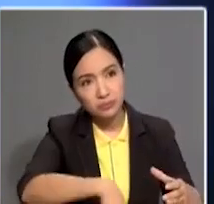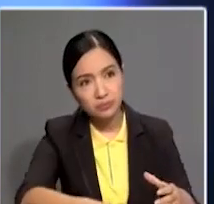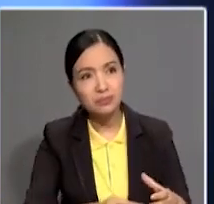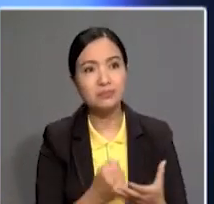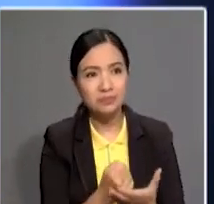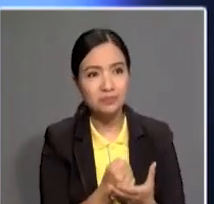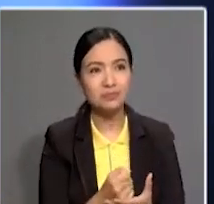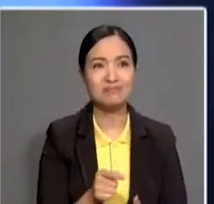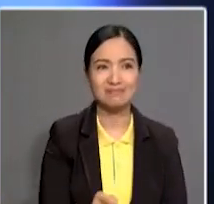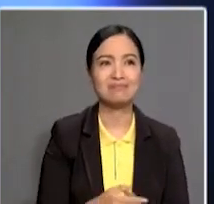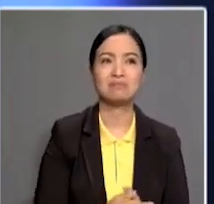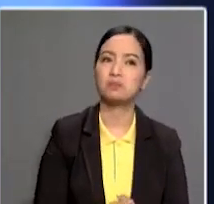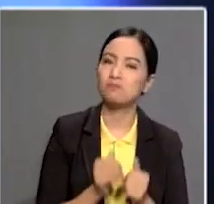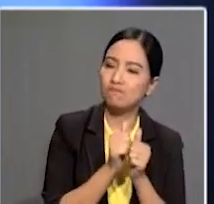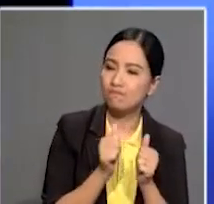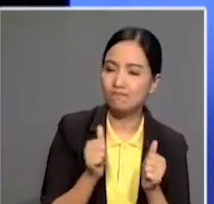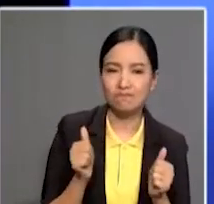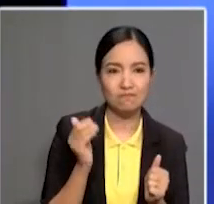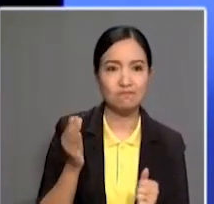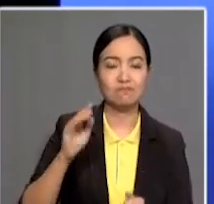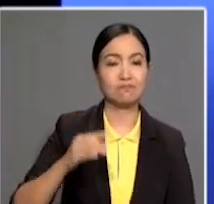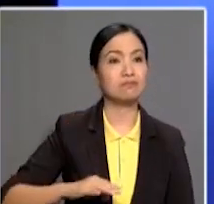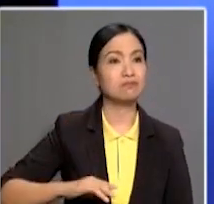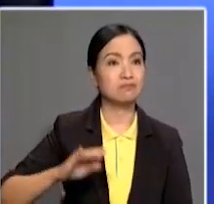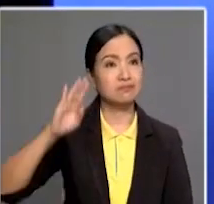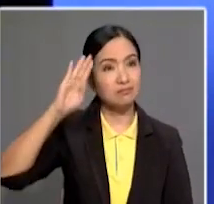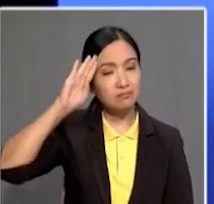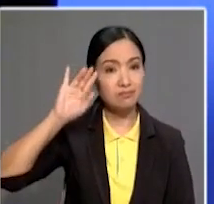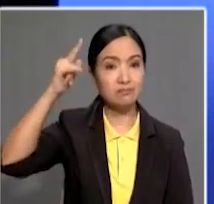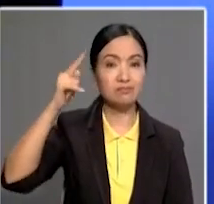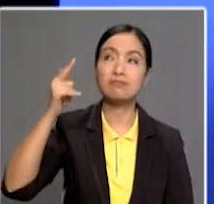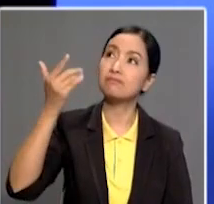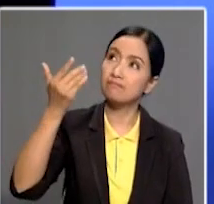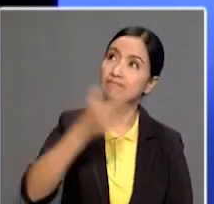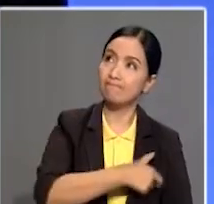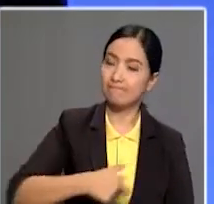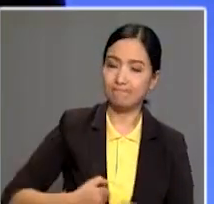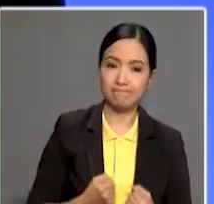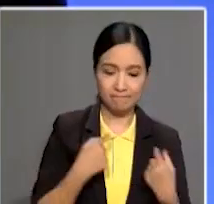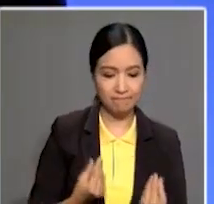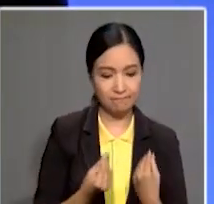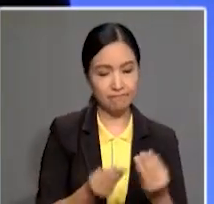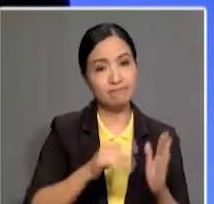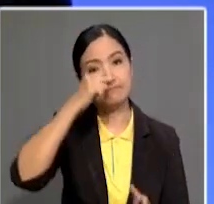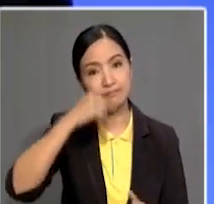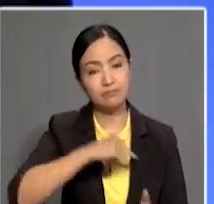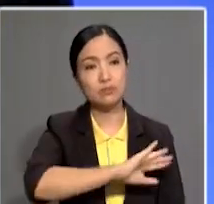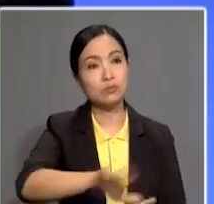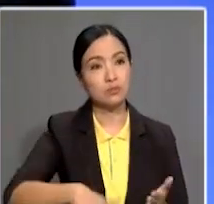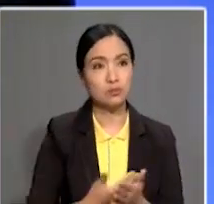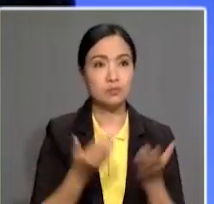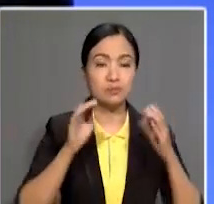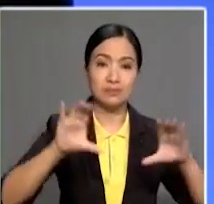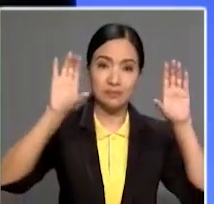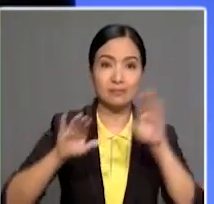งโดยบอกว่านับเป็นพระมหากรุณาธิคุณที่สมเด็จพระเจ้าอยู่หัวได้พระราชทานกำลังใจให้กับคนไทยทุกคนรัฐบา